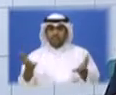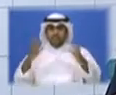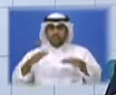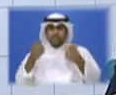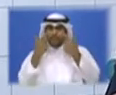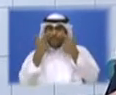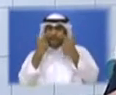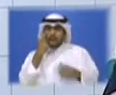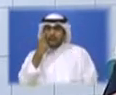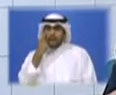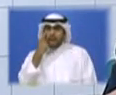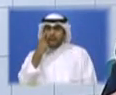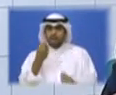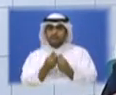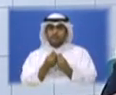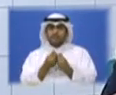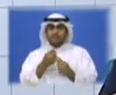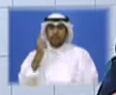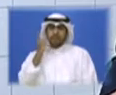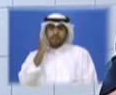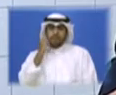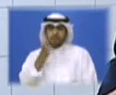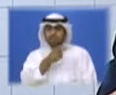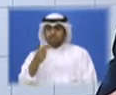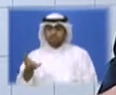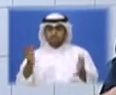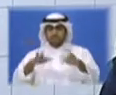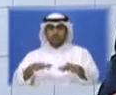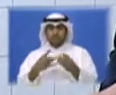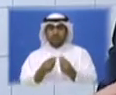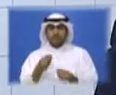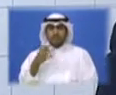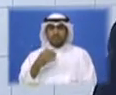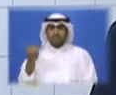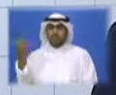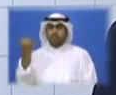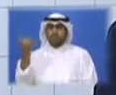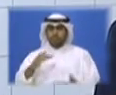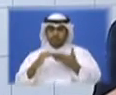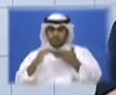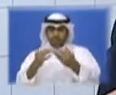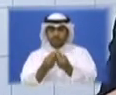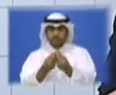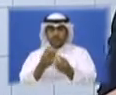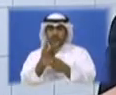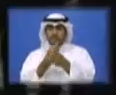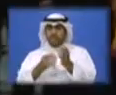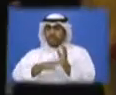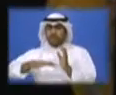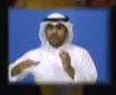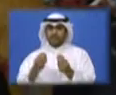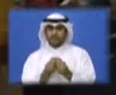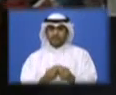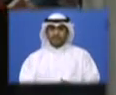البصر والسمع والإحساس، فيشجع الطفل ويزيد تفعيله أكثر فعلاجه أسرع ويكون أفضل.